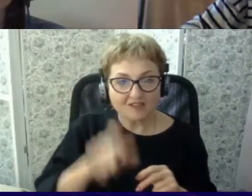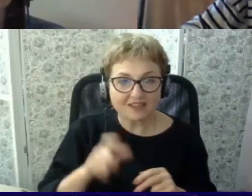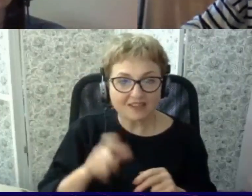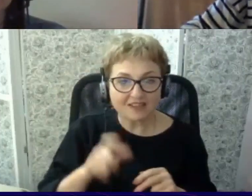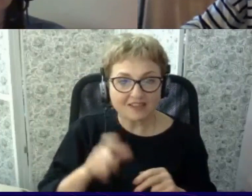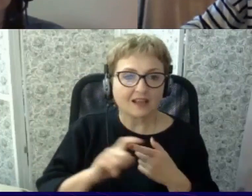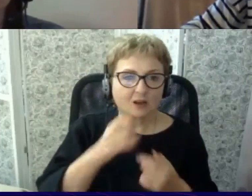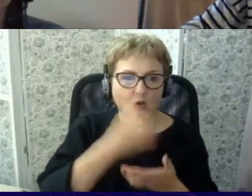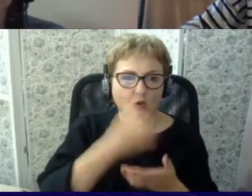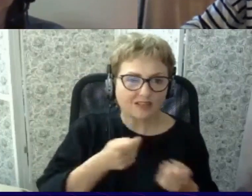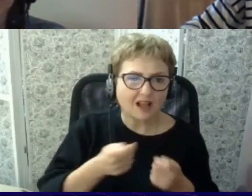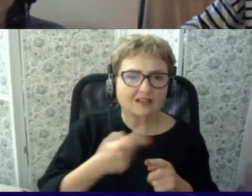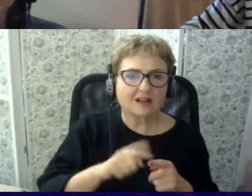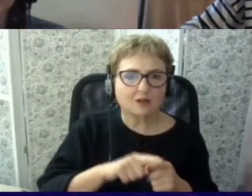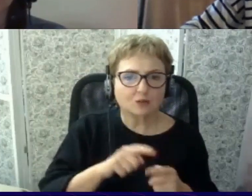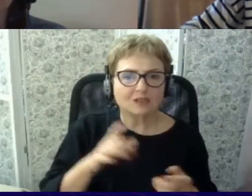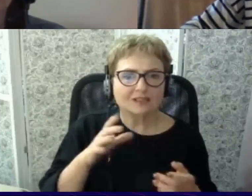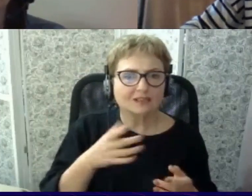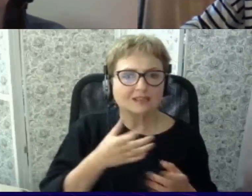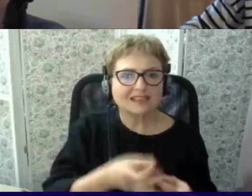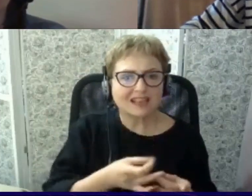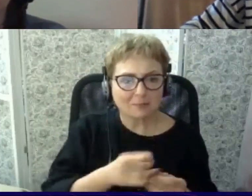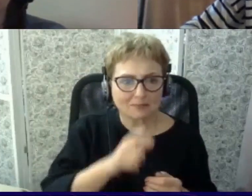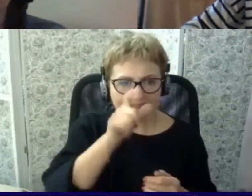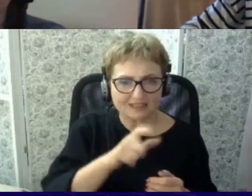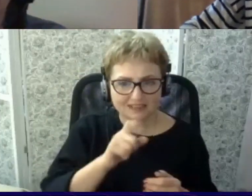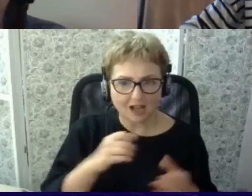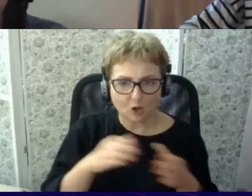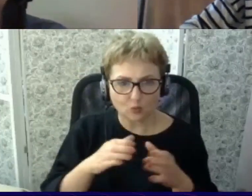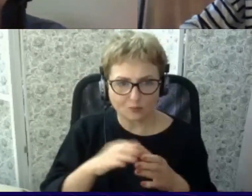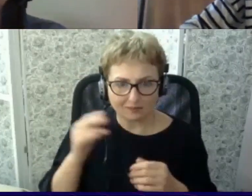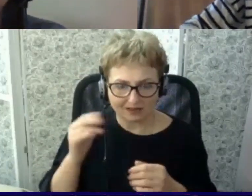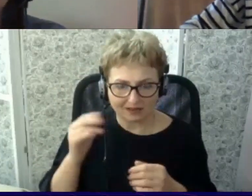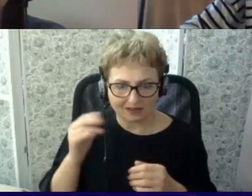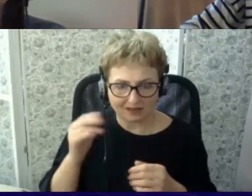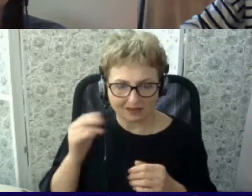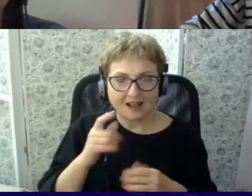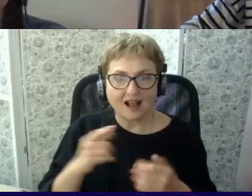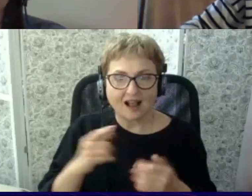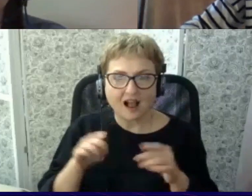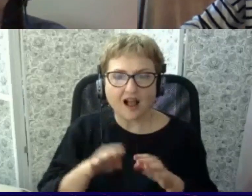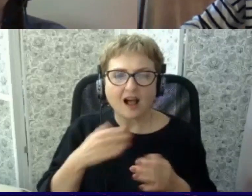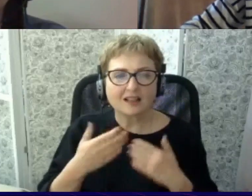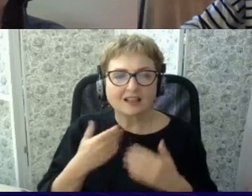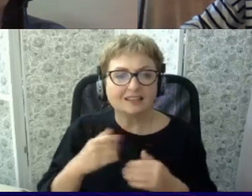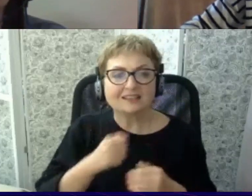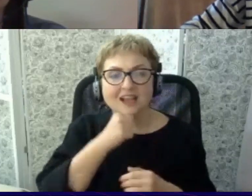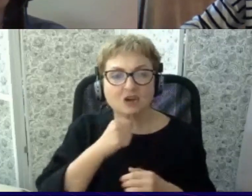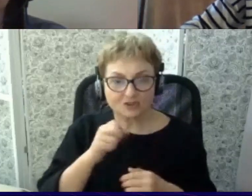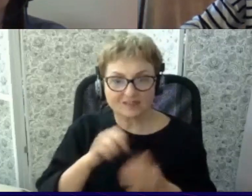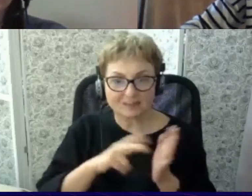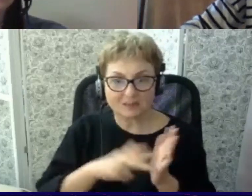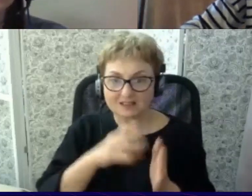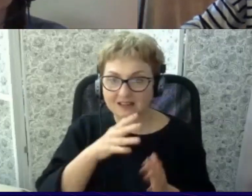и координаторы, которые закрепляются за группами обучающихся. Относительно обследования старше